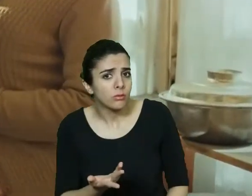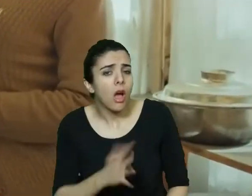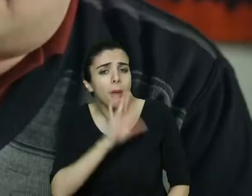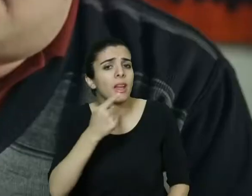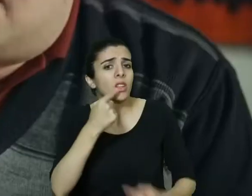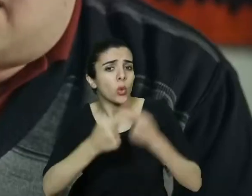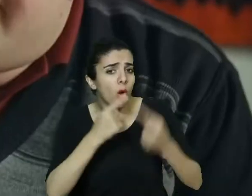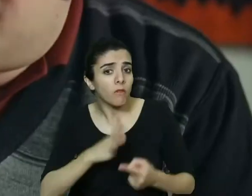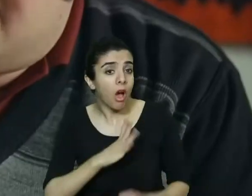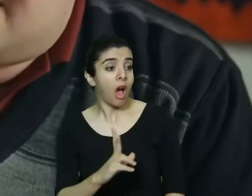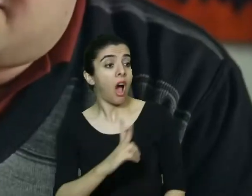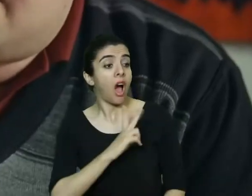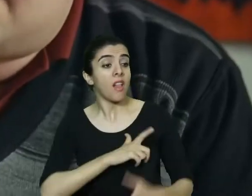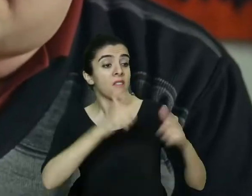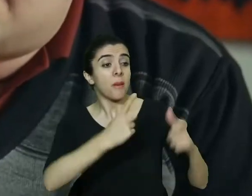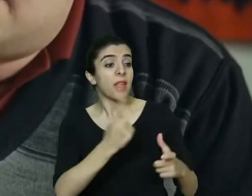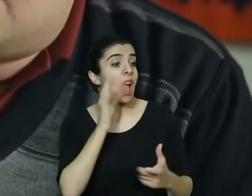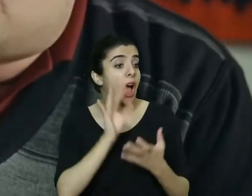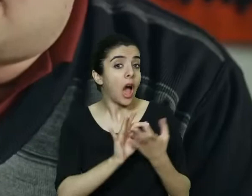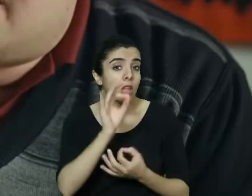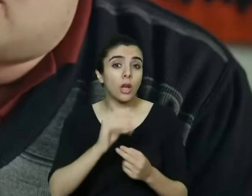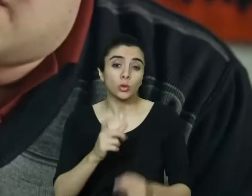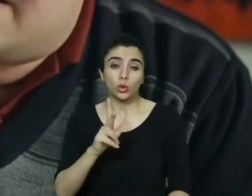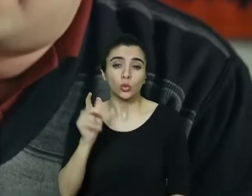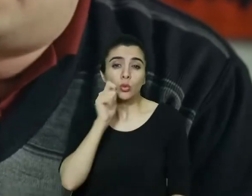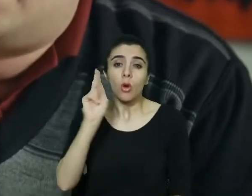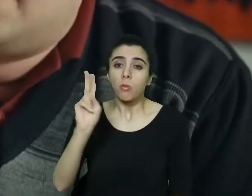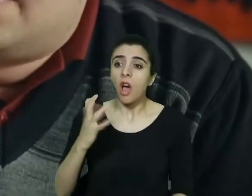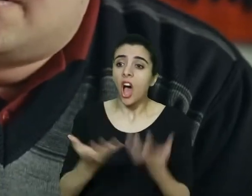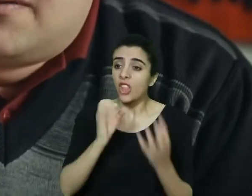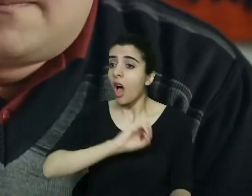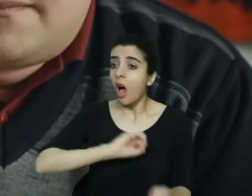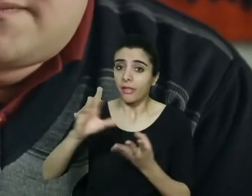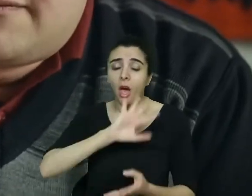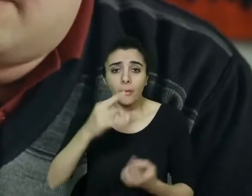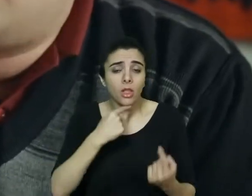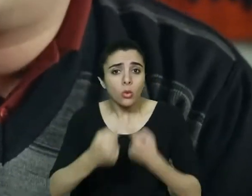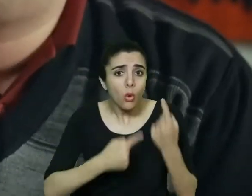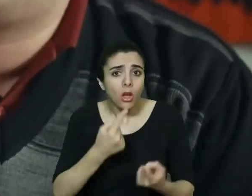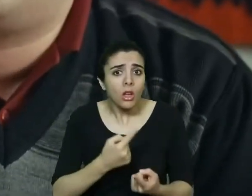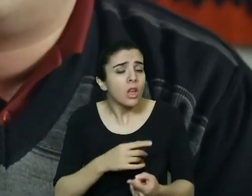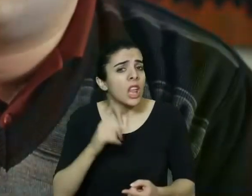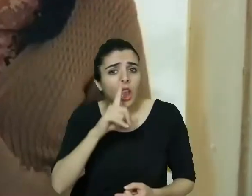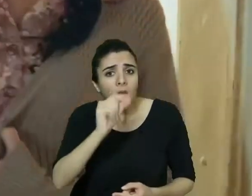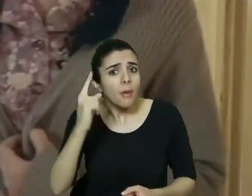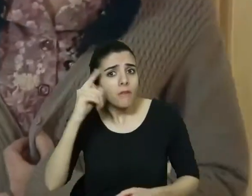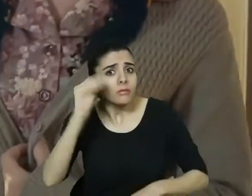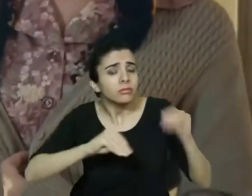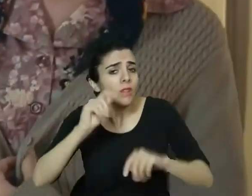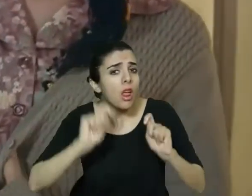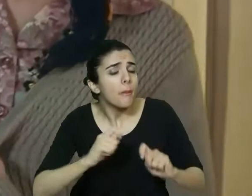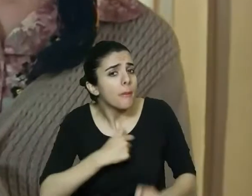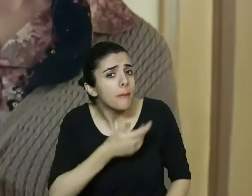ki Alevi mahallesinden birisi Sünnilerin üzerine ateş atmış. Ya kim uyduruyor ki bunları ben hiç bilmeyeyim